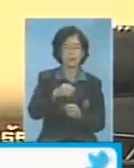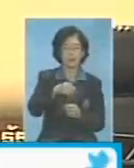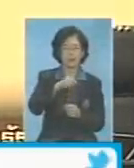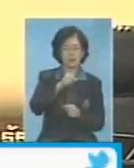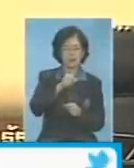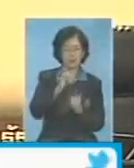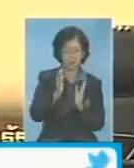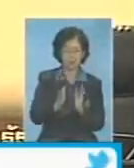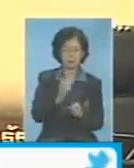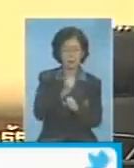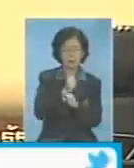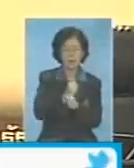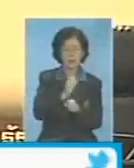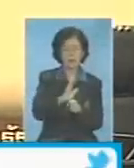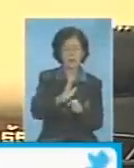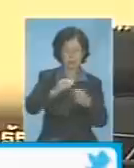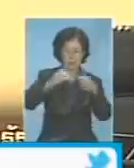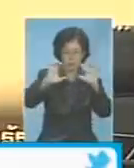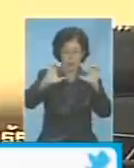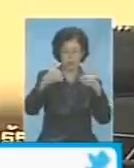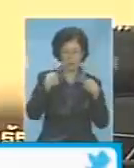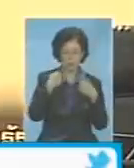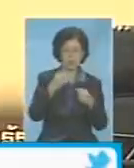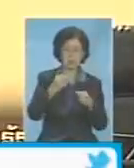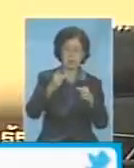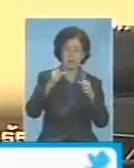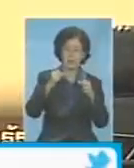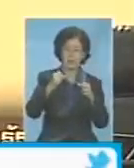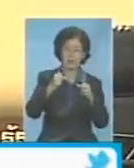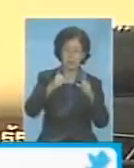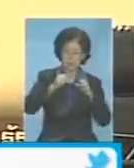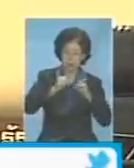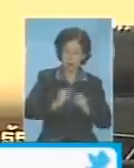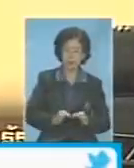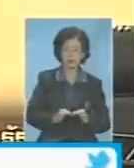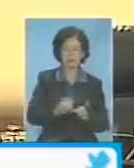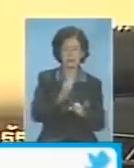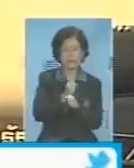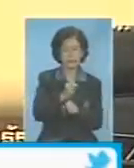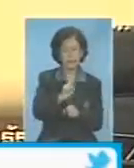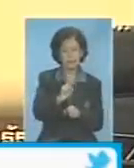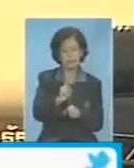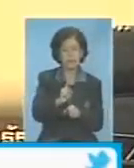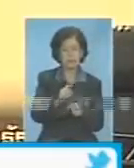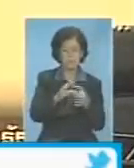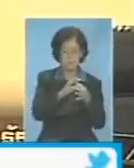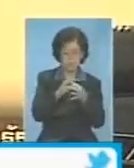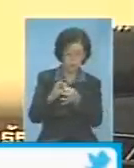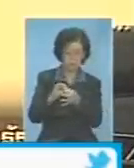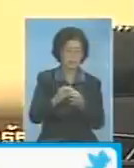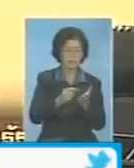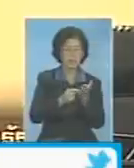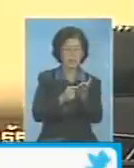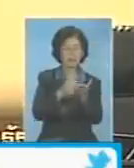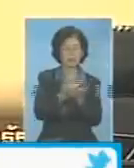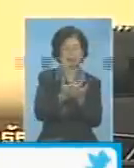ทำของผู้ก่อเหตุเป็นเรื่องเฉพาะตัวอย่าเอาครอบครัวเขามาเกี่ยวข้องด้วยเพราะเขาอาจจะไม่ได้คิดเหมือนผู้นำครอบครัวต้องเห็น